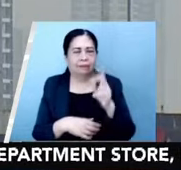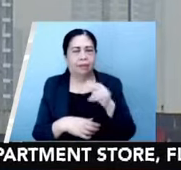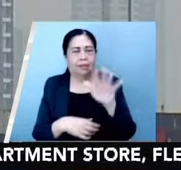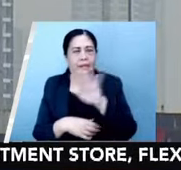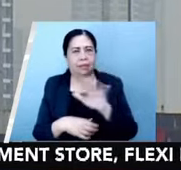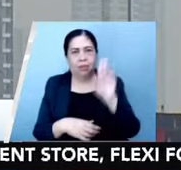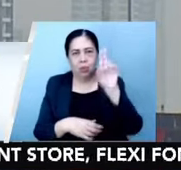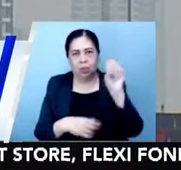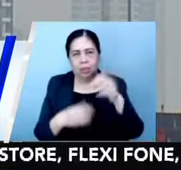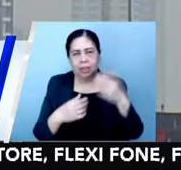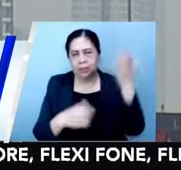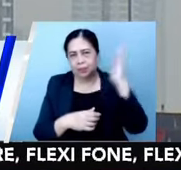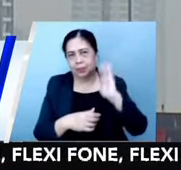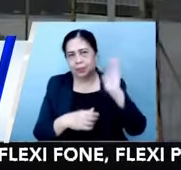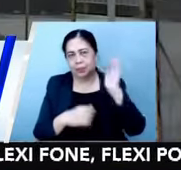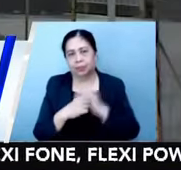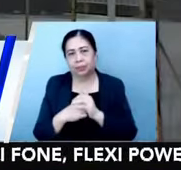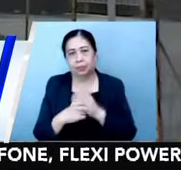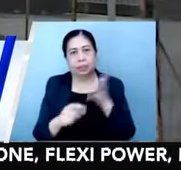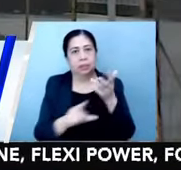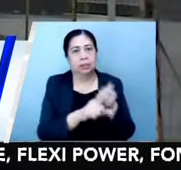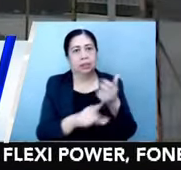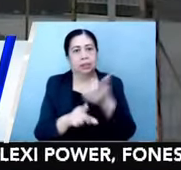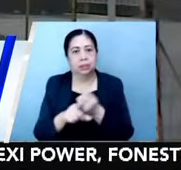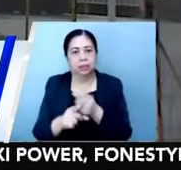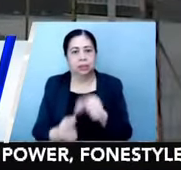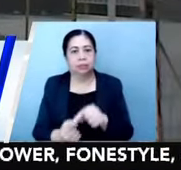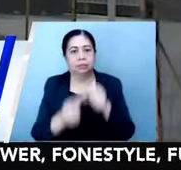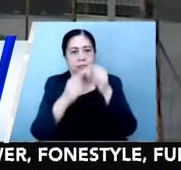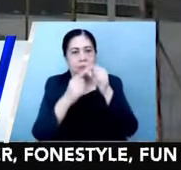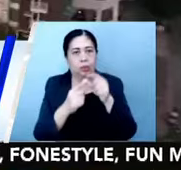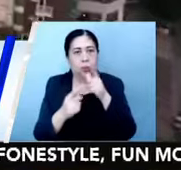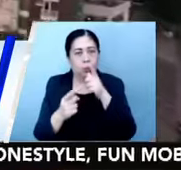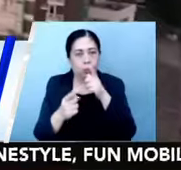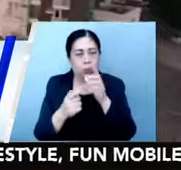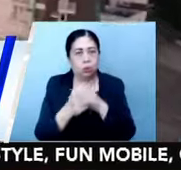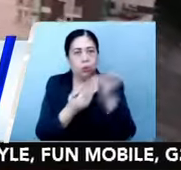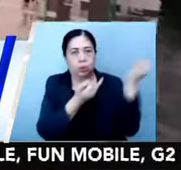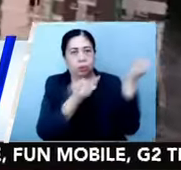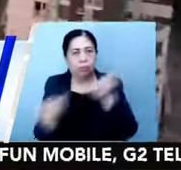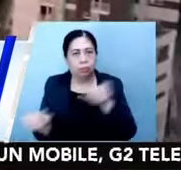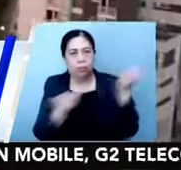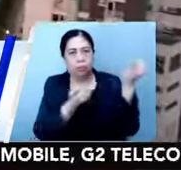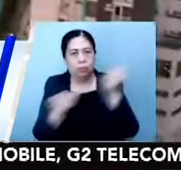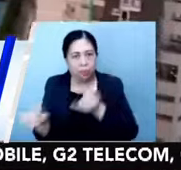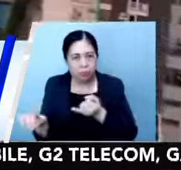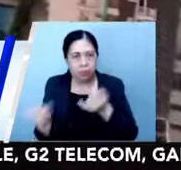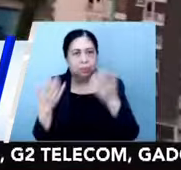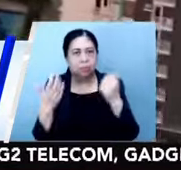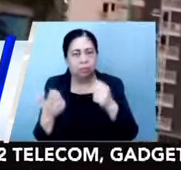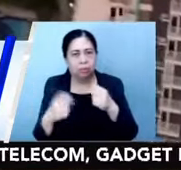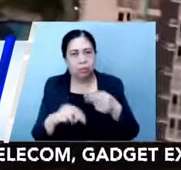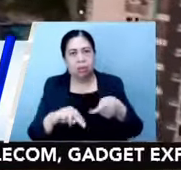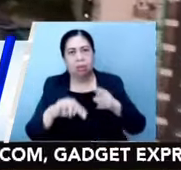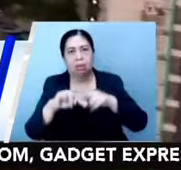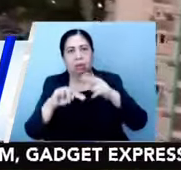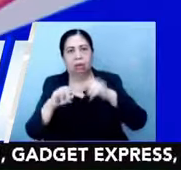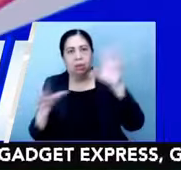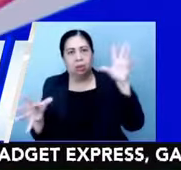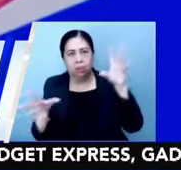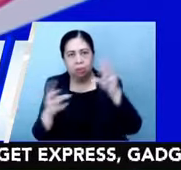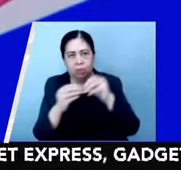apektado raw ang ilang sektor, partikular yung mga nag-i-import, na siya namang posibleng magpataas ng kabuang inflation sa